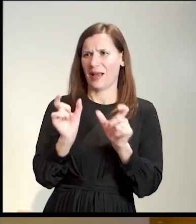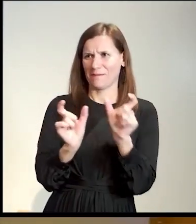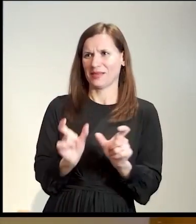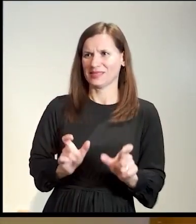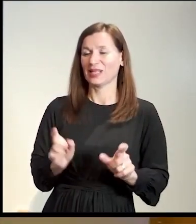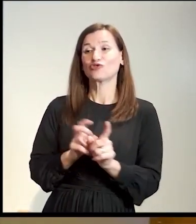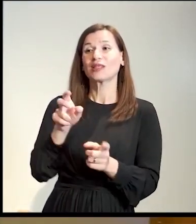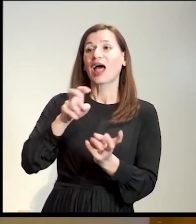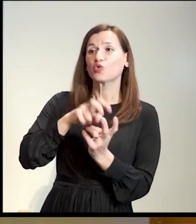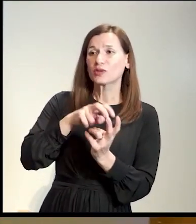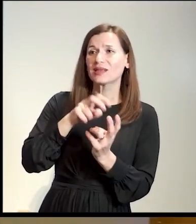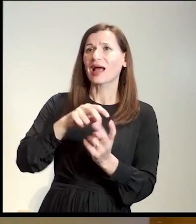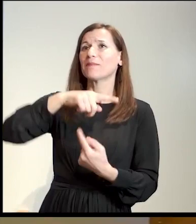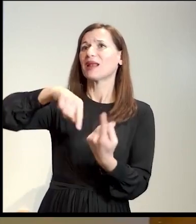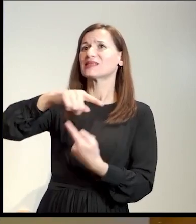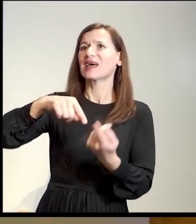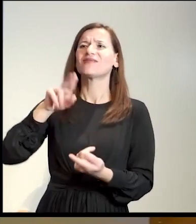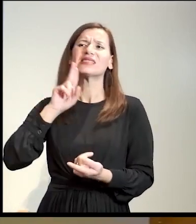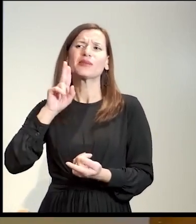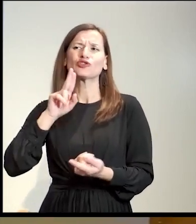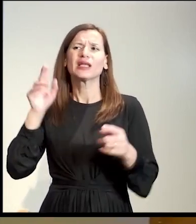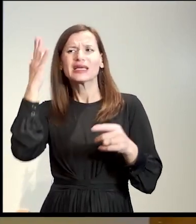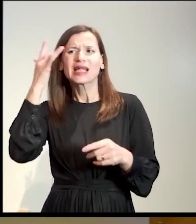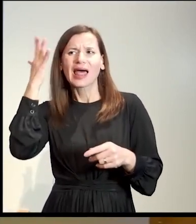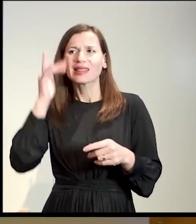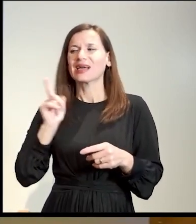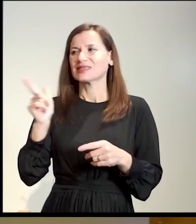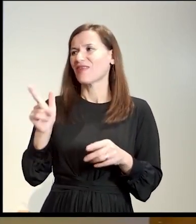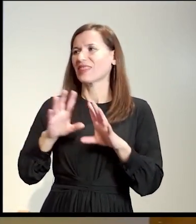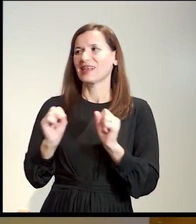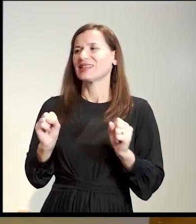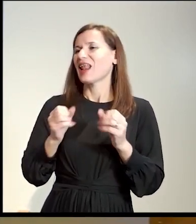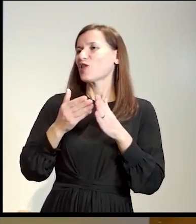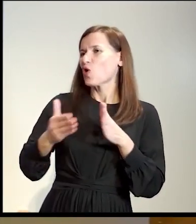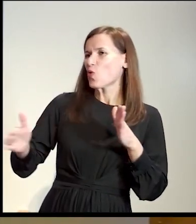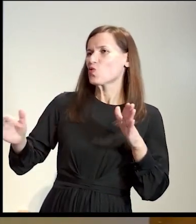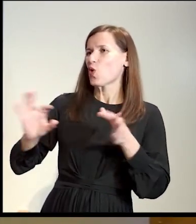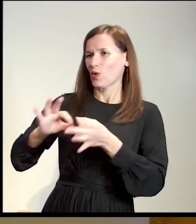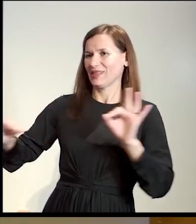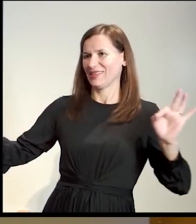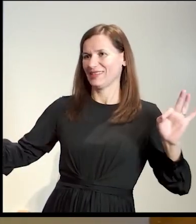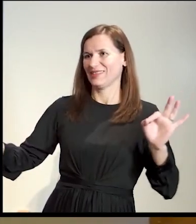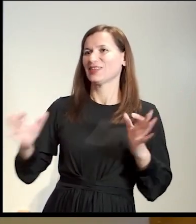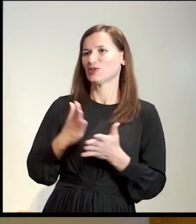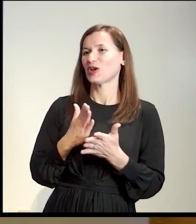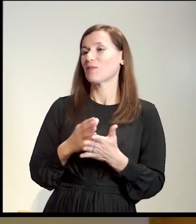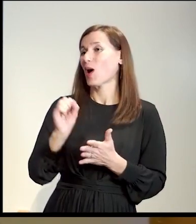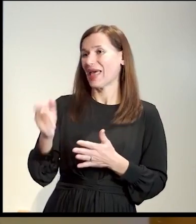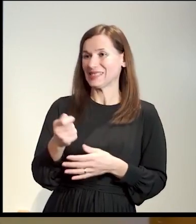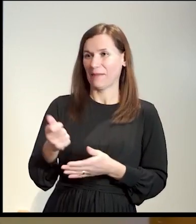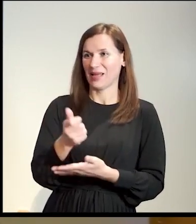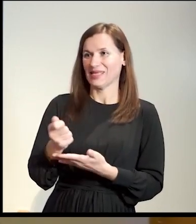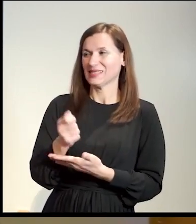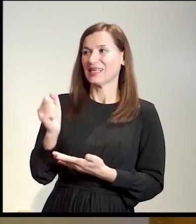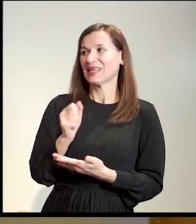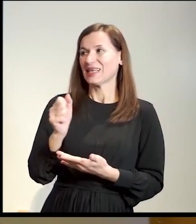naših smešnih sanjah, sva napravila kar eno dolgo nit, pa ne na threads, ampak po SMS-ih, ker se ji zdi